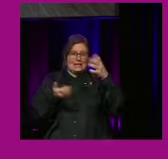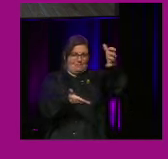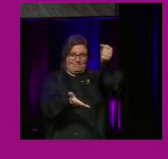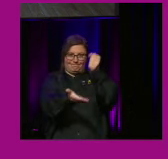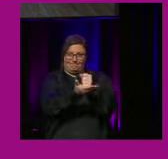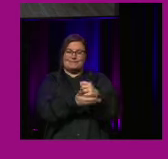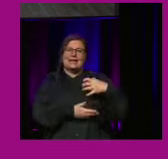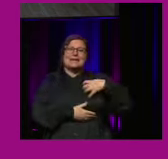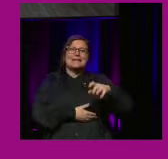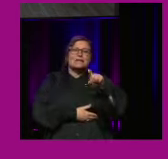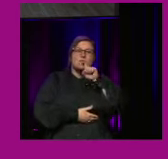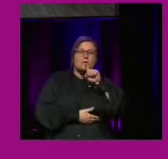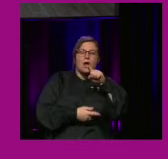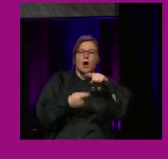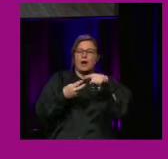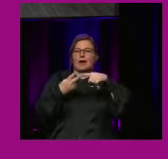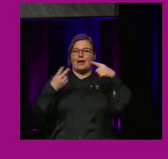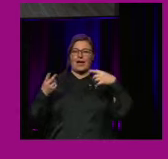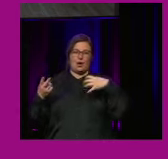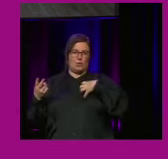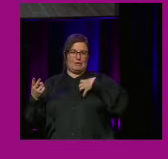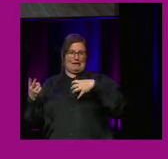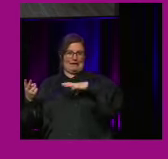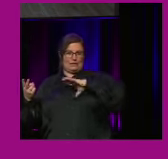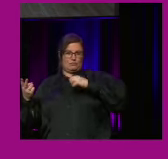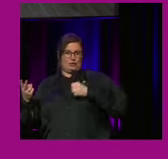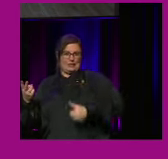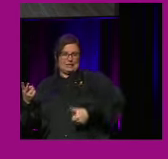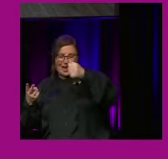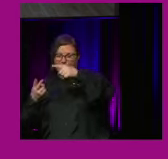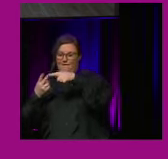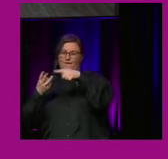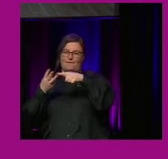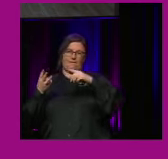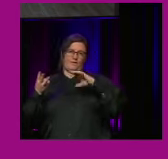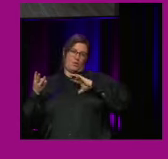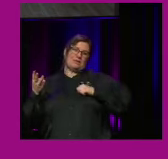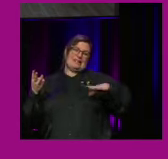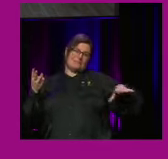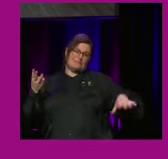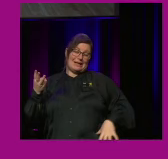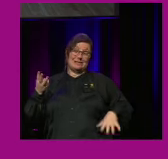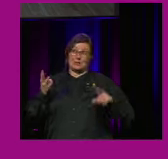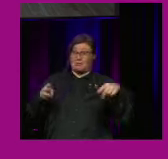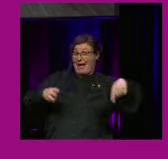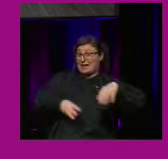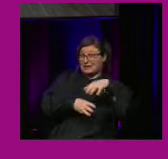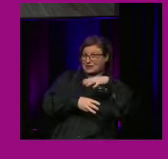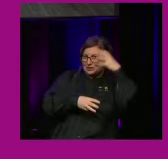riksåklagare och den rikspolischef och polismästaren är framförallt i Stockholm